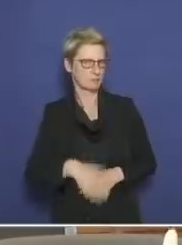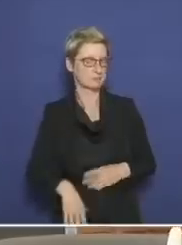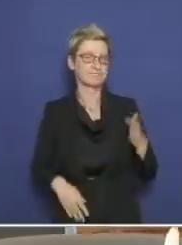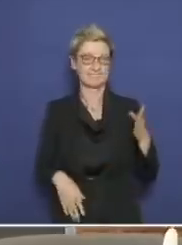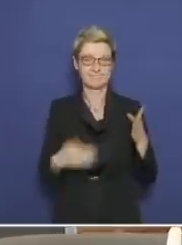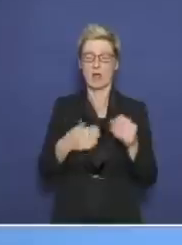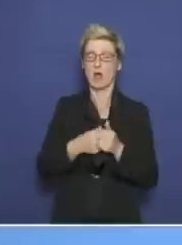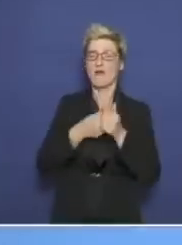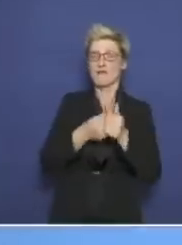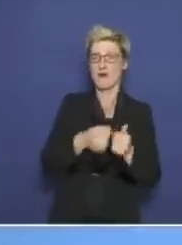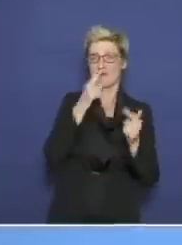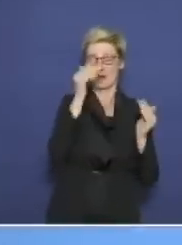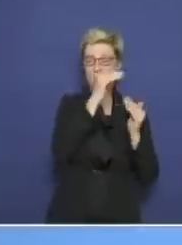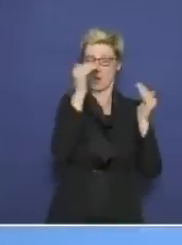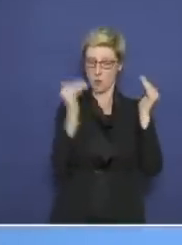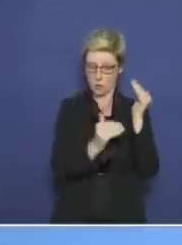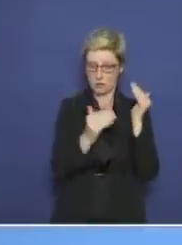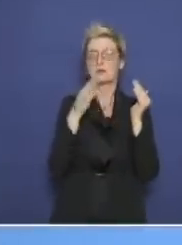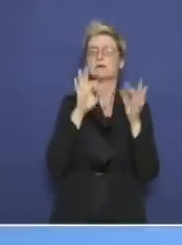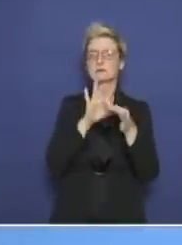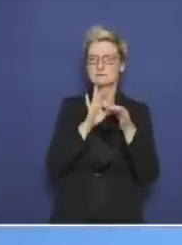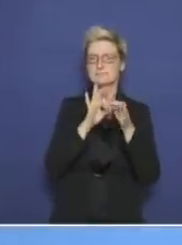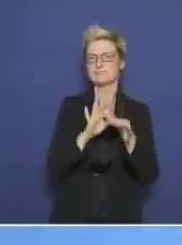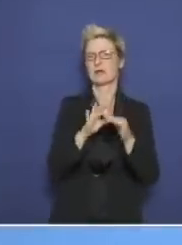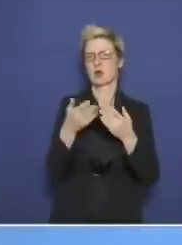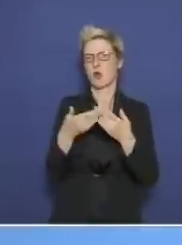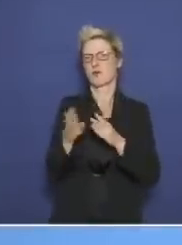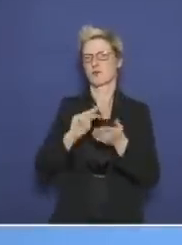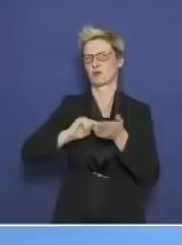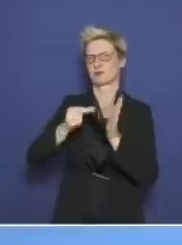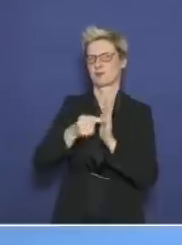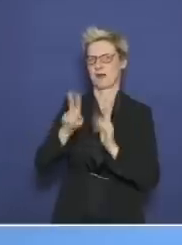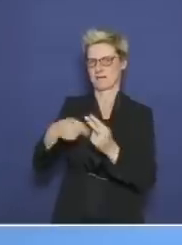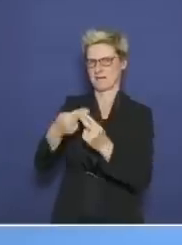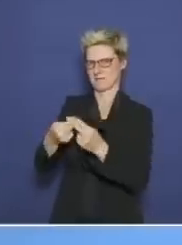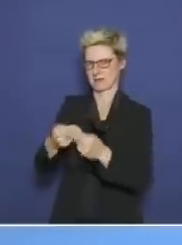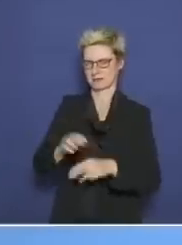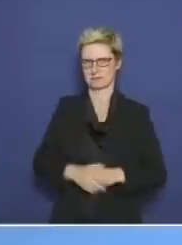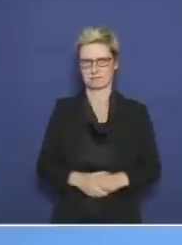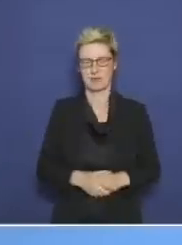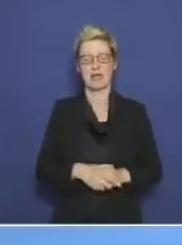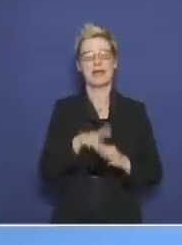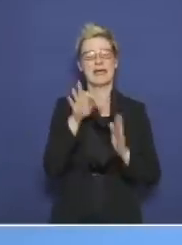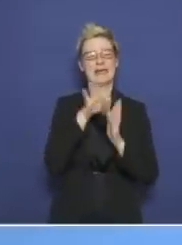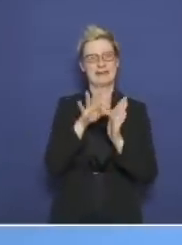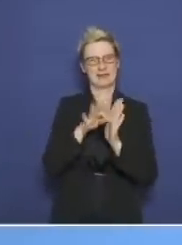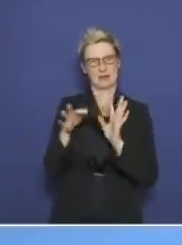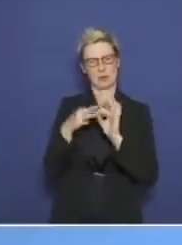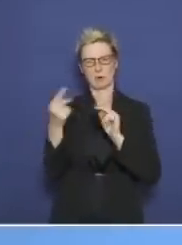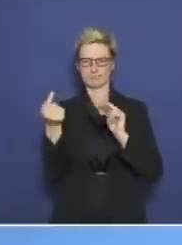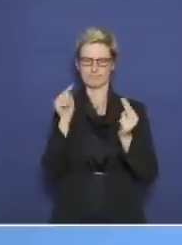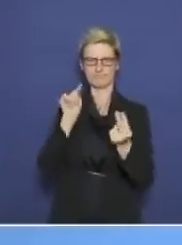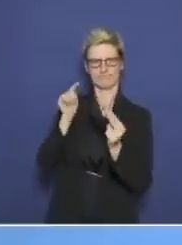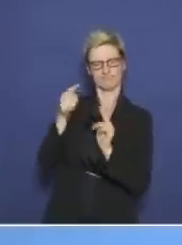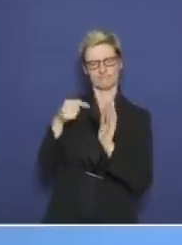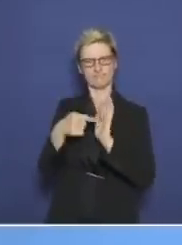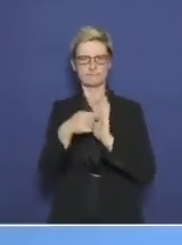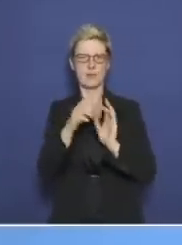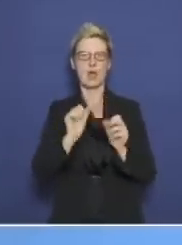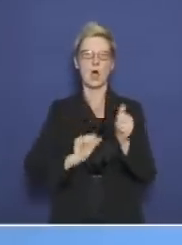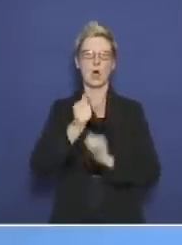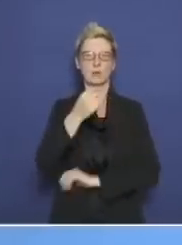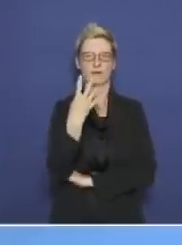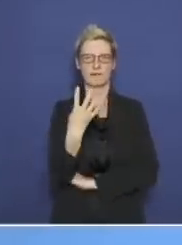Also wenn Sie Kontroll-Covid anschauen, dann ist es so, dass wir ja abhängig von diesen Indikatoren, die da drin stehen, das sind ja hauptsächlich vier